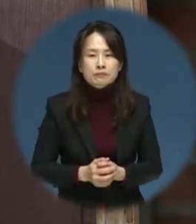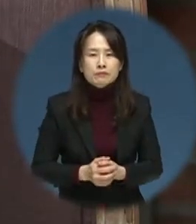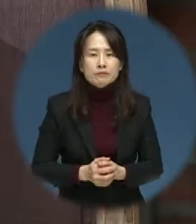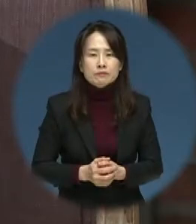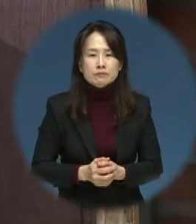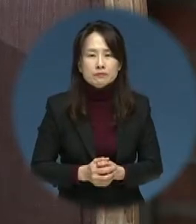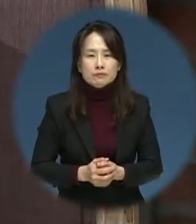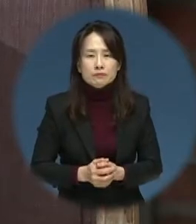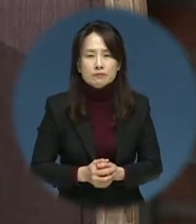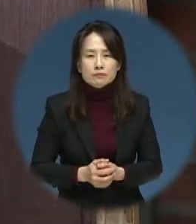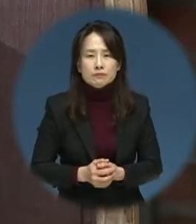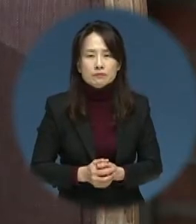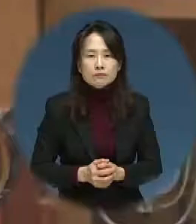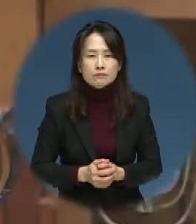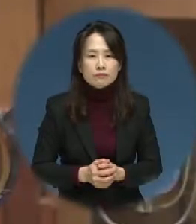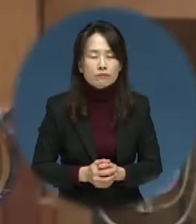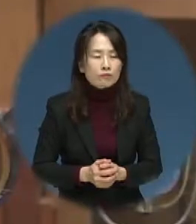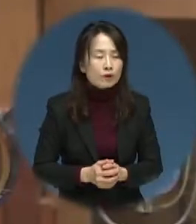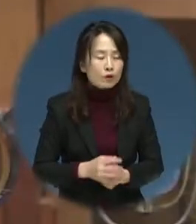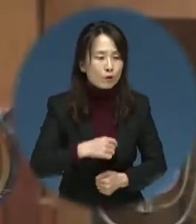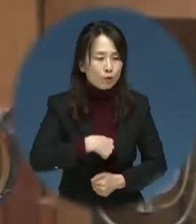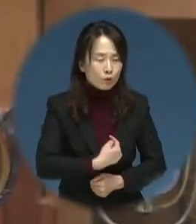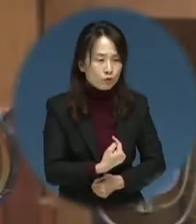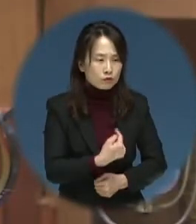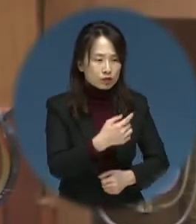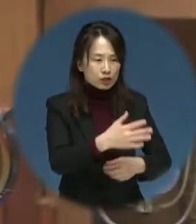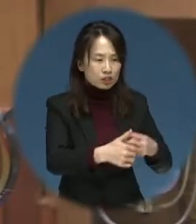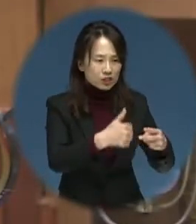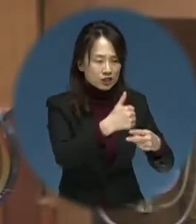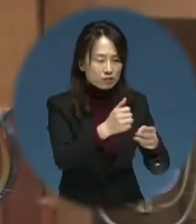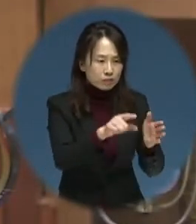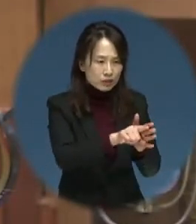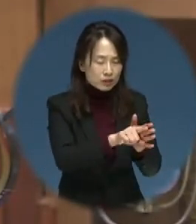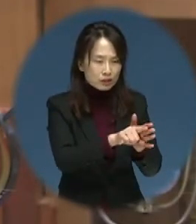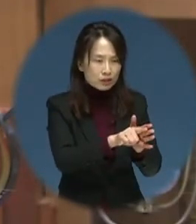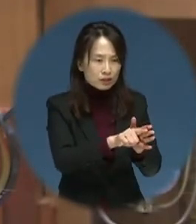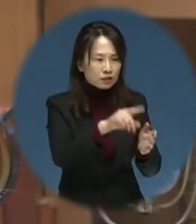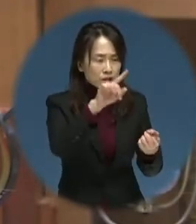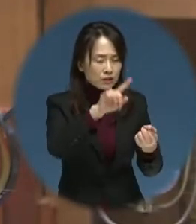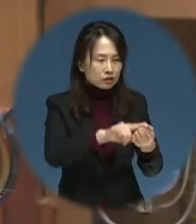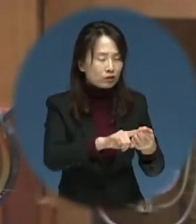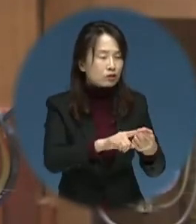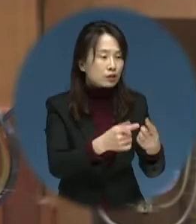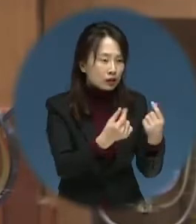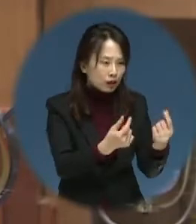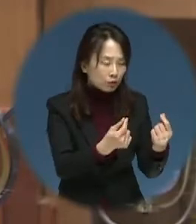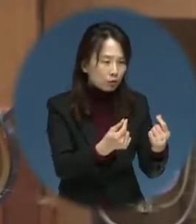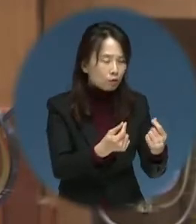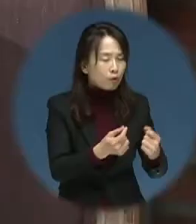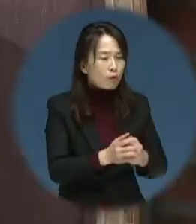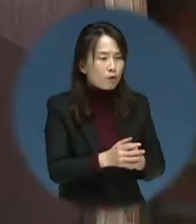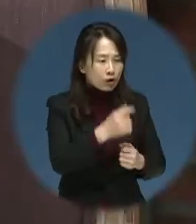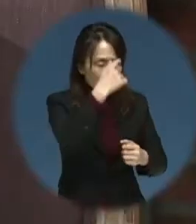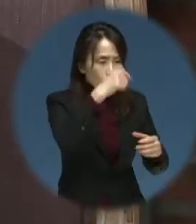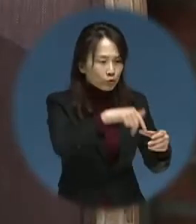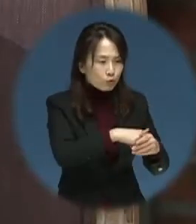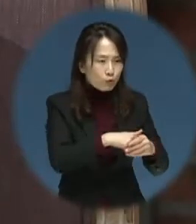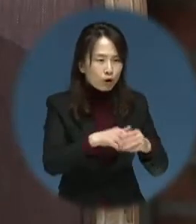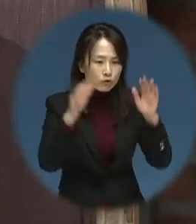더 강조되는 것 같습니다. 그러니까 유일신을 믿는다는 면에서는 같고 네. 제일 다른 건 뭐예요? 뭐